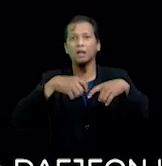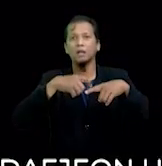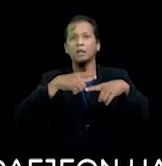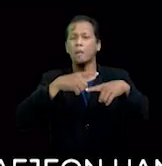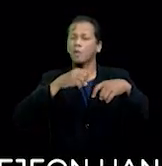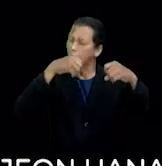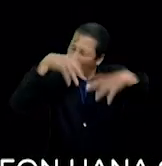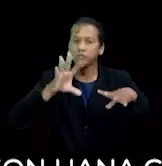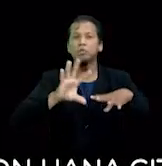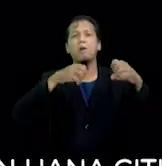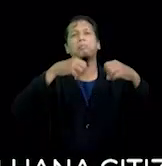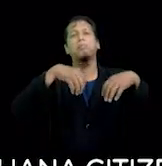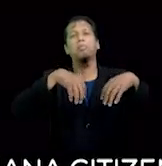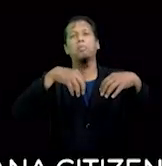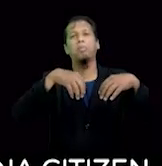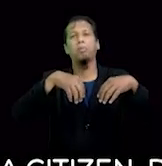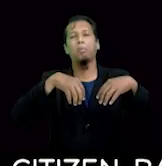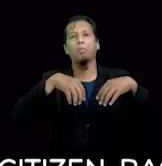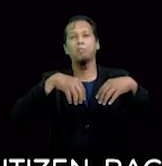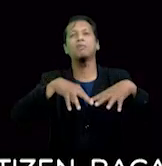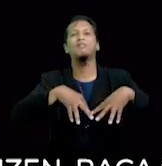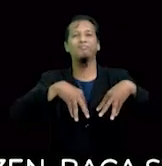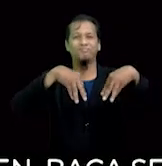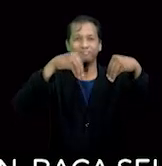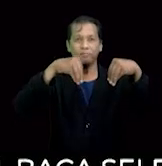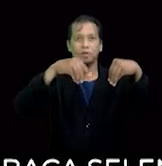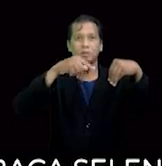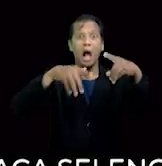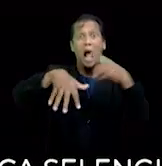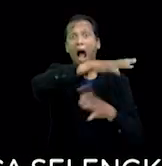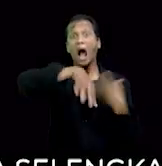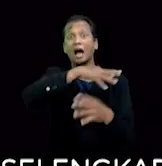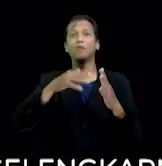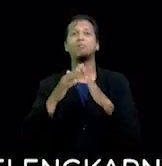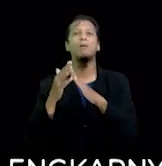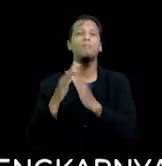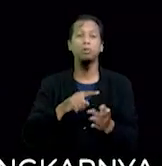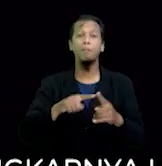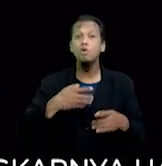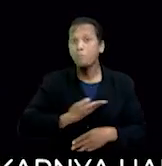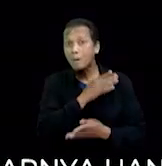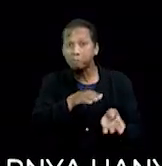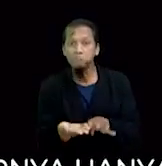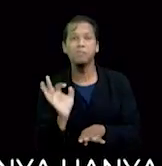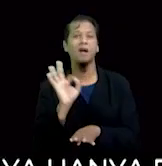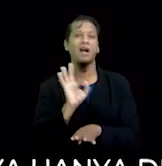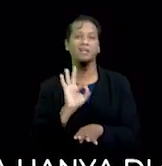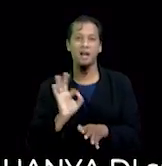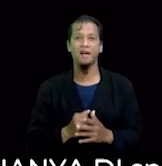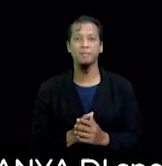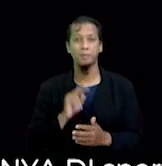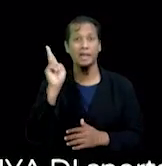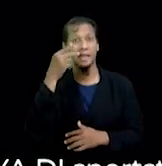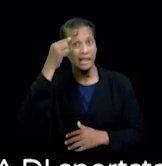hujan reda justru muncul angin kencang yang merusak sejumlah rumah juga ada korban jiwa dalam peristiwa pemerintah Desa